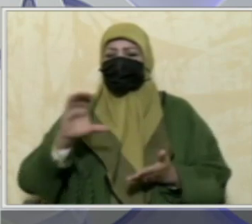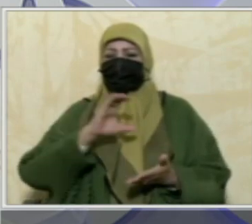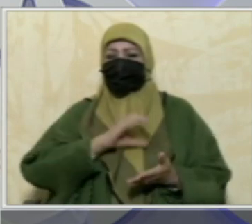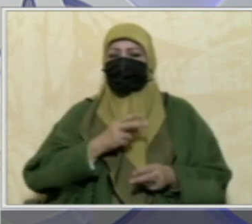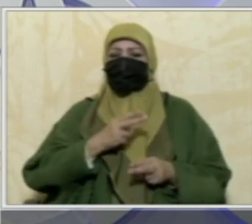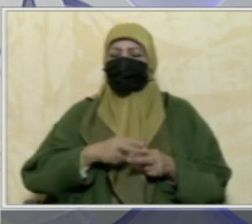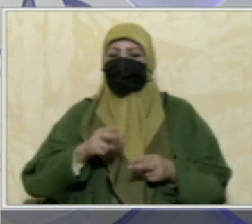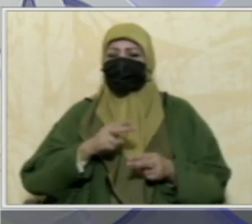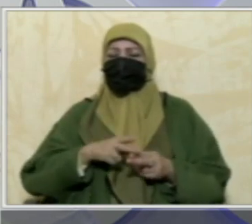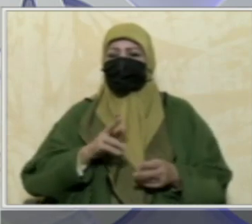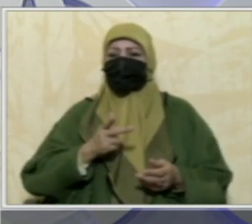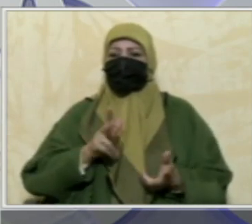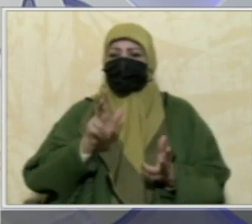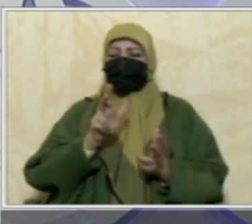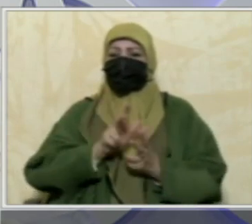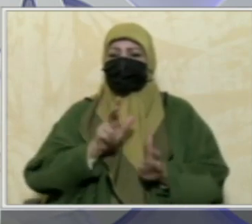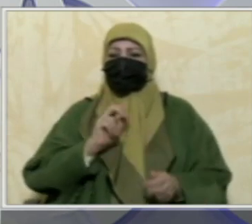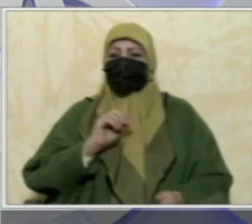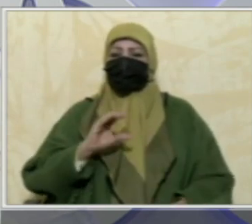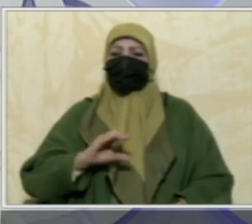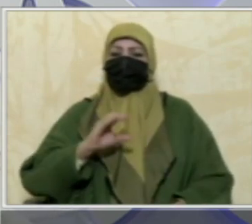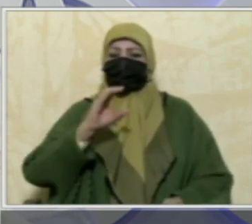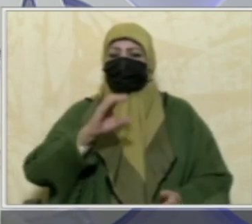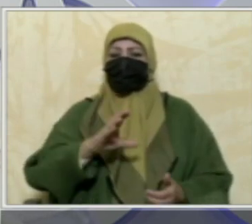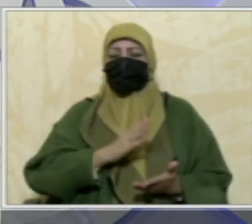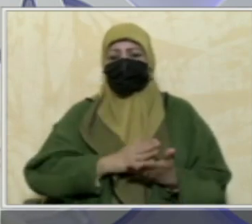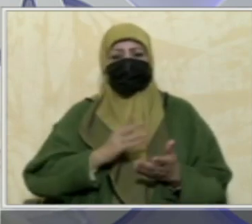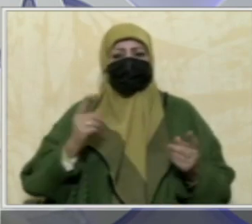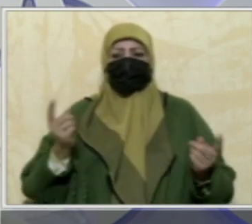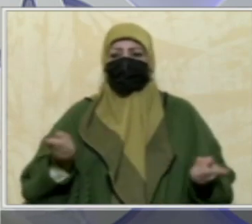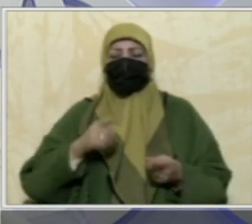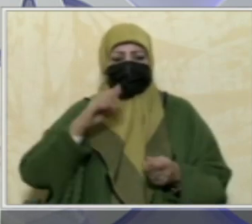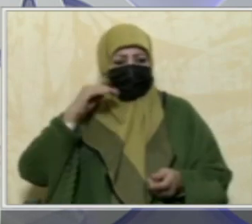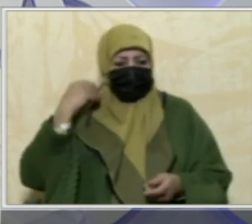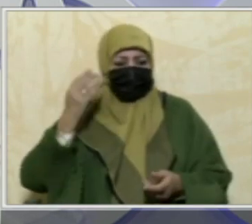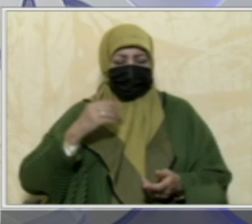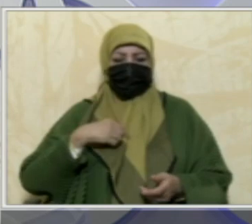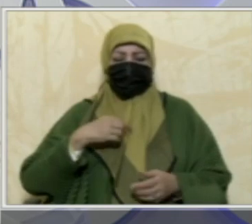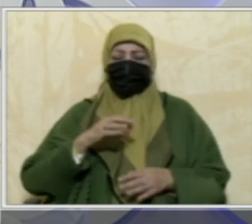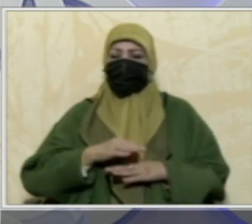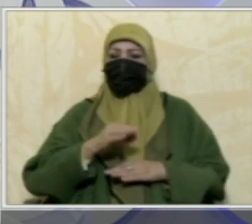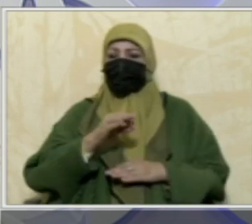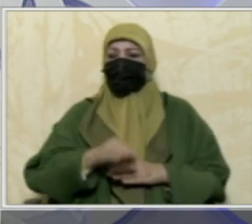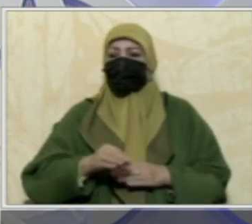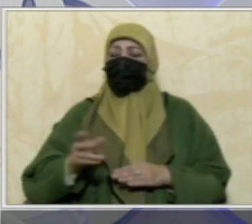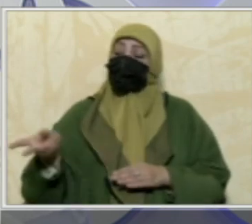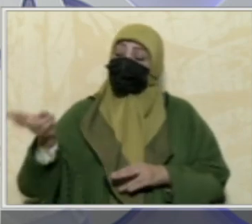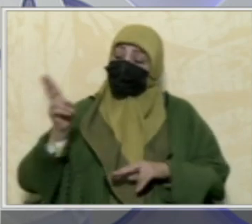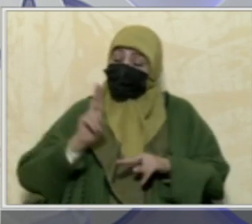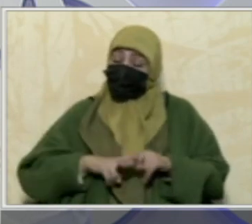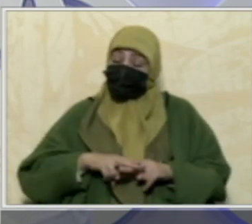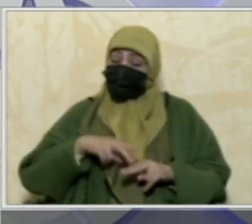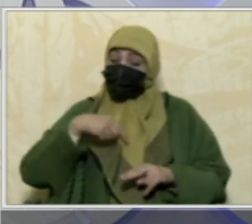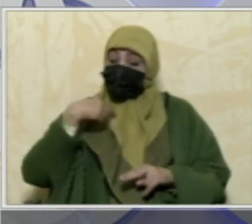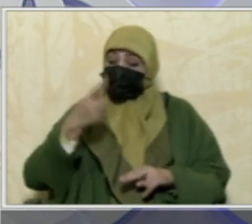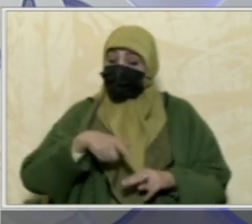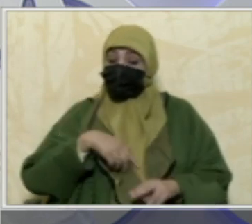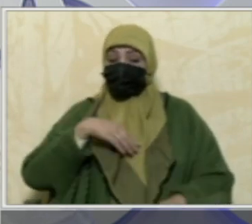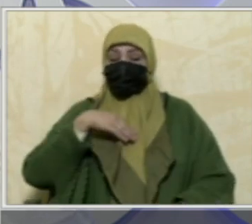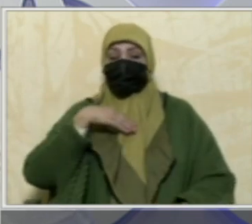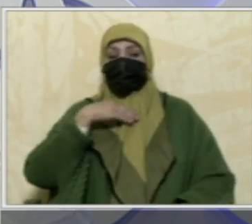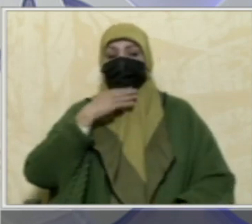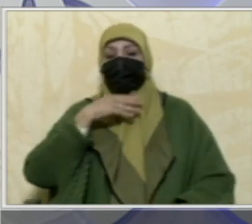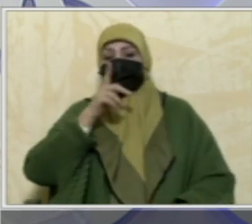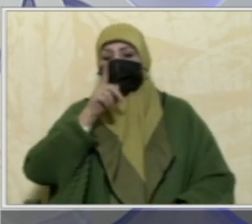فيها التضحيه بالدين بشرط ان تعلم او تظن ان لك قدره على